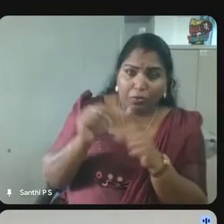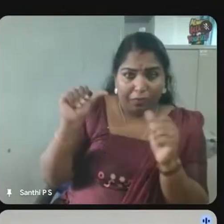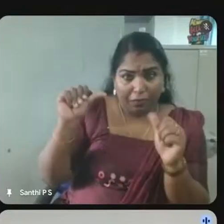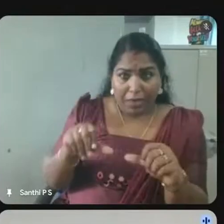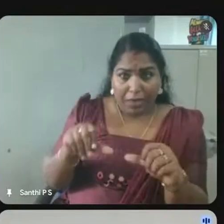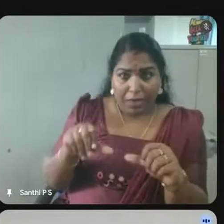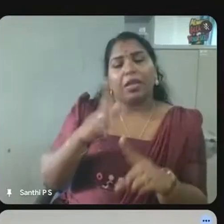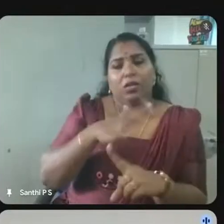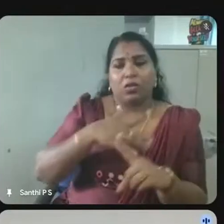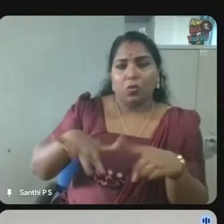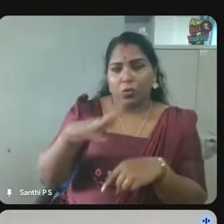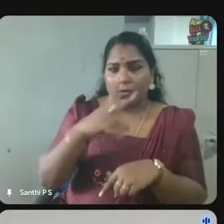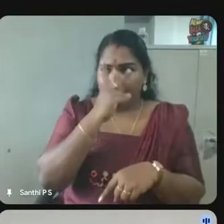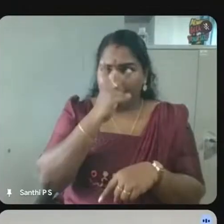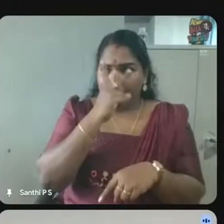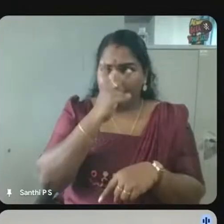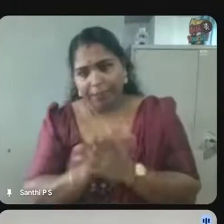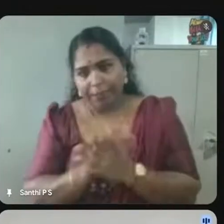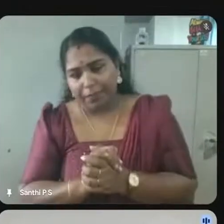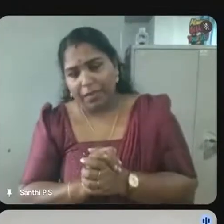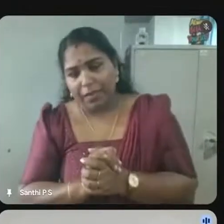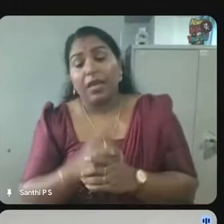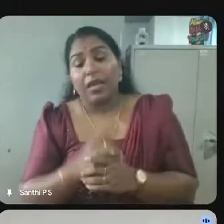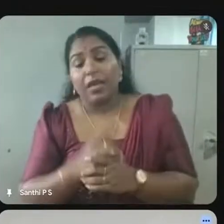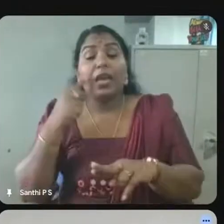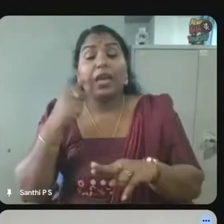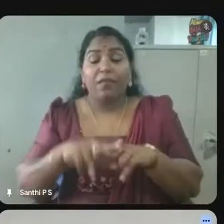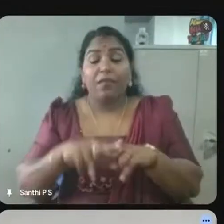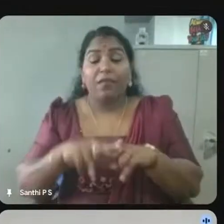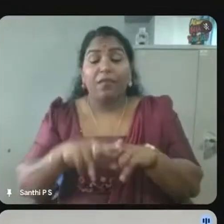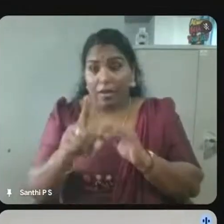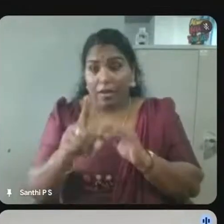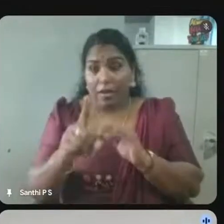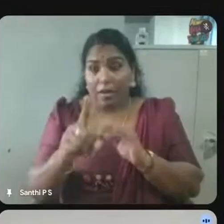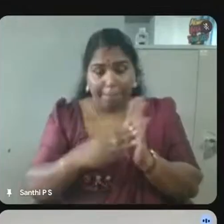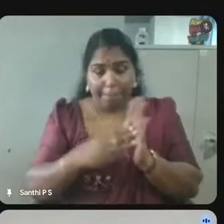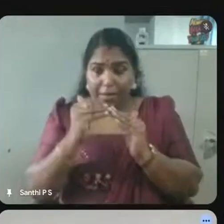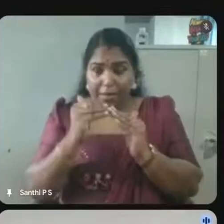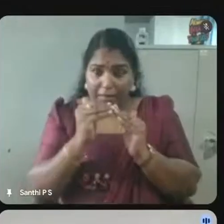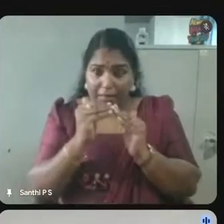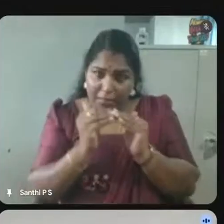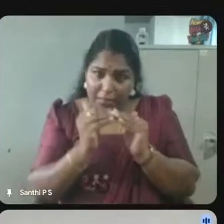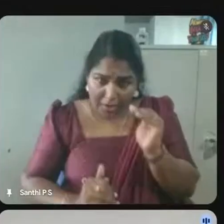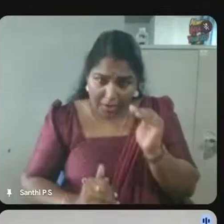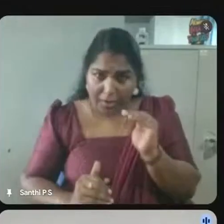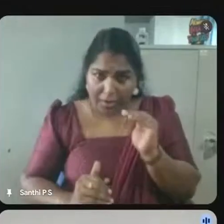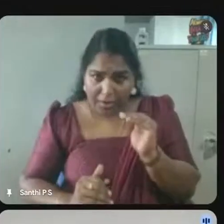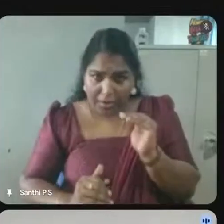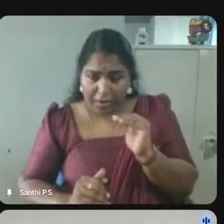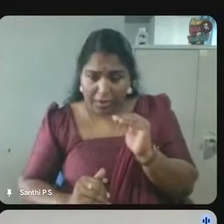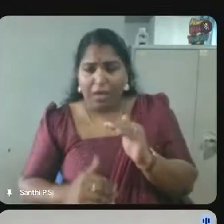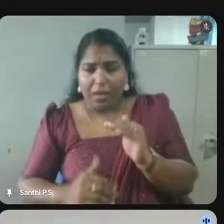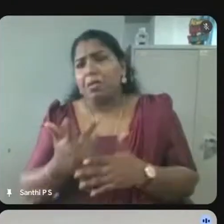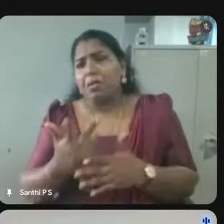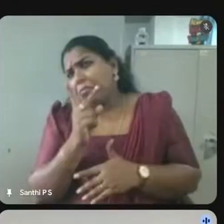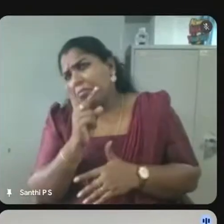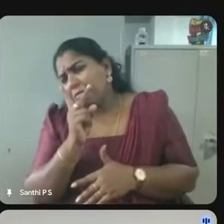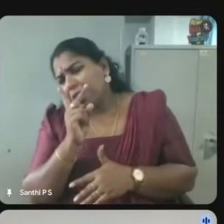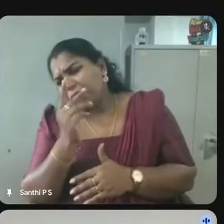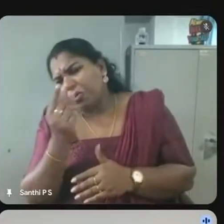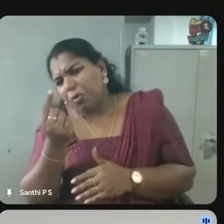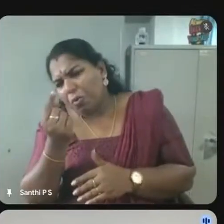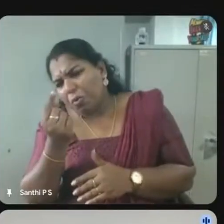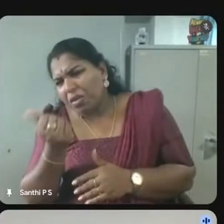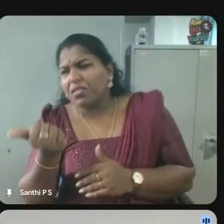സോഷ്യൽ ബ്ലൈൻഡ്നെസ് എന്ന് പറയുന്നത്. അതിലും താഴെ 1 അടിയിൽ താഴെ മുതൽ നമുക്ക് തീരെ വെളിച്ചം പോലും ജസ്റ്റ് വെളിച്ചം